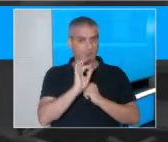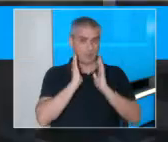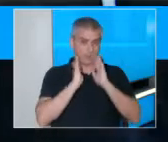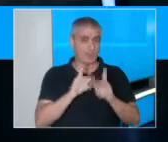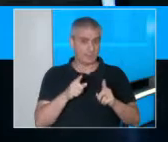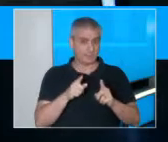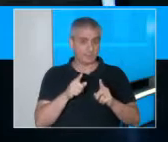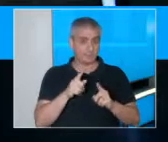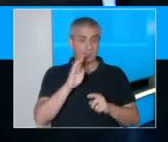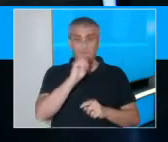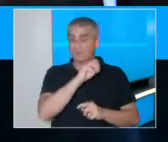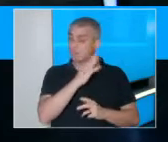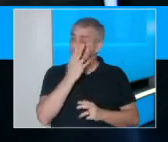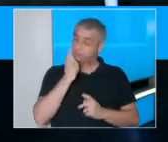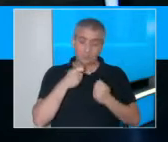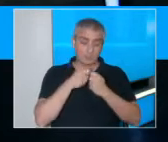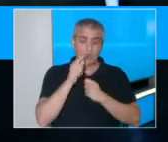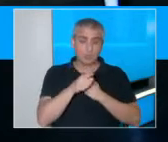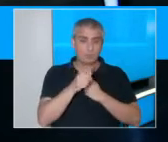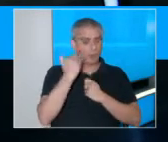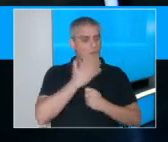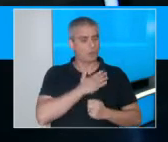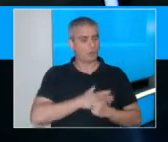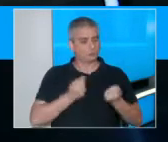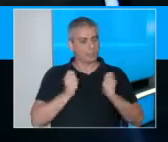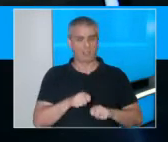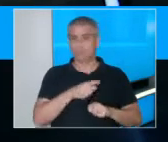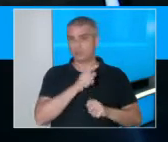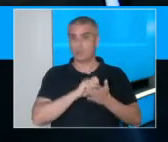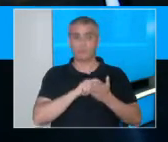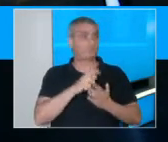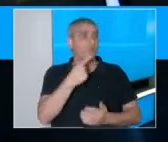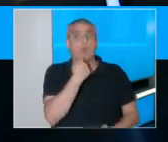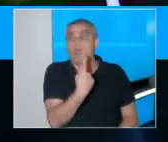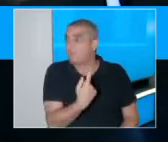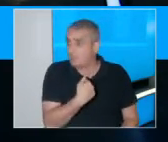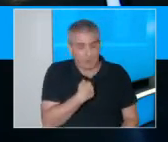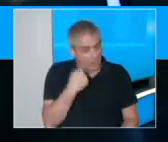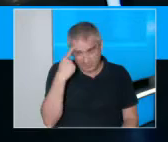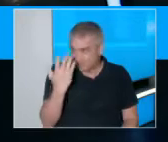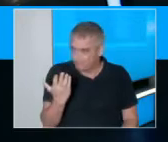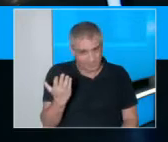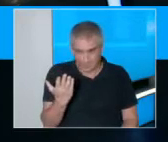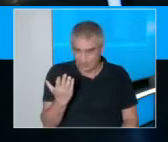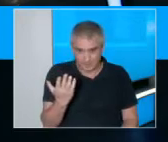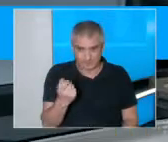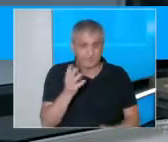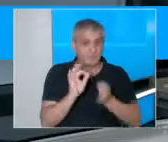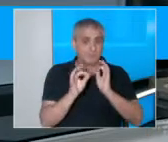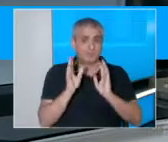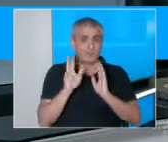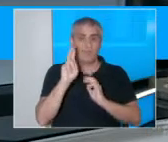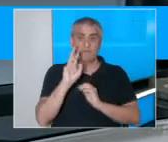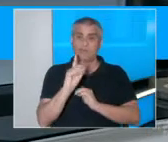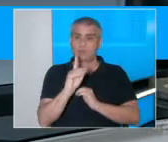מאמין שמנדלבליט, ככל שזה תלוי בו, היה רוצה לסגור לדרעי את כתב האישום? הוא אמר את זה, זה לא אני המצאתי. יצאו הדלפות. אימת הפרקליטות. רביב